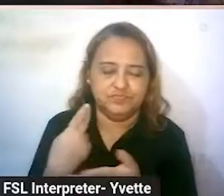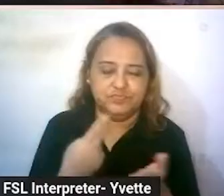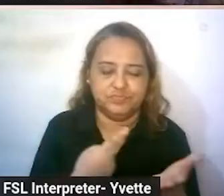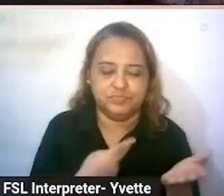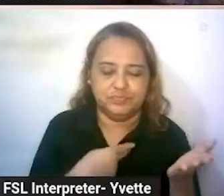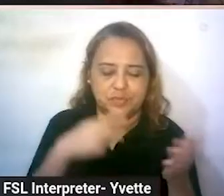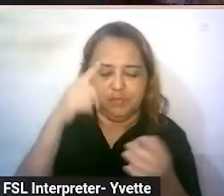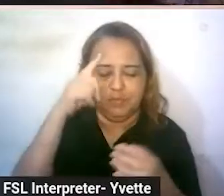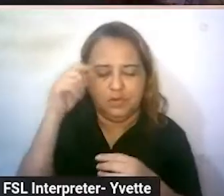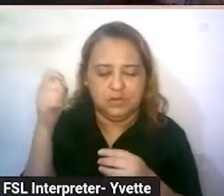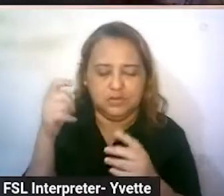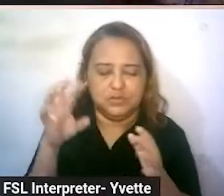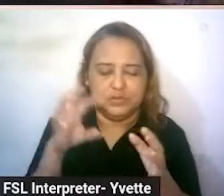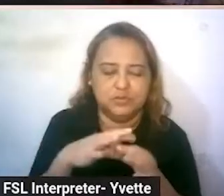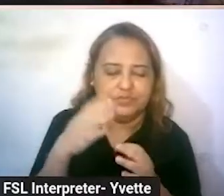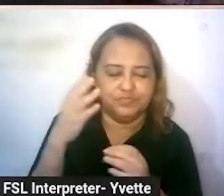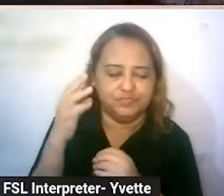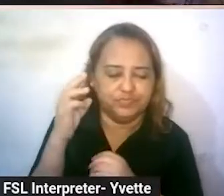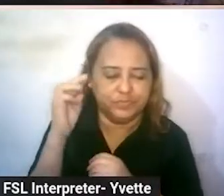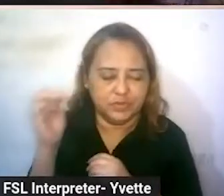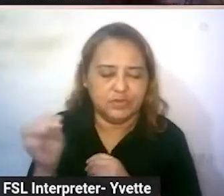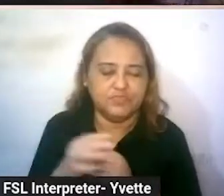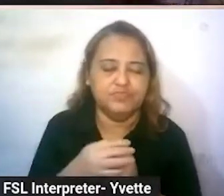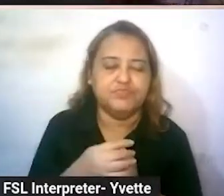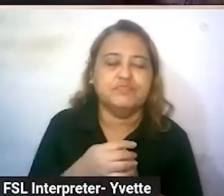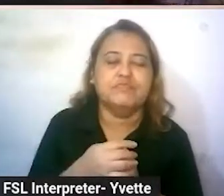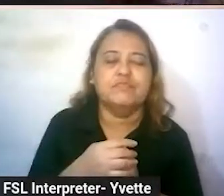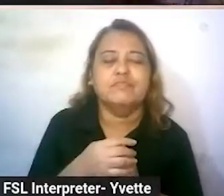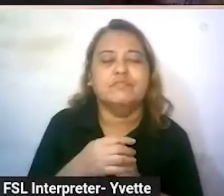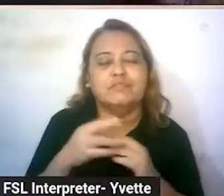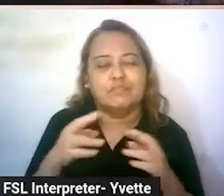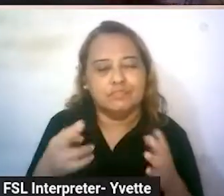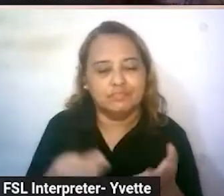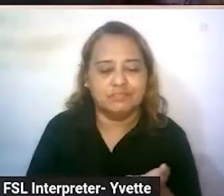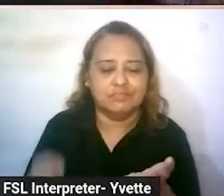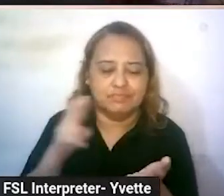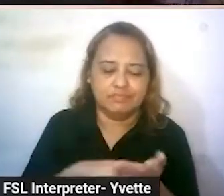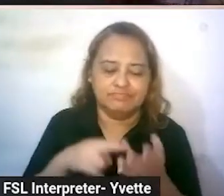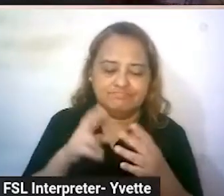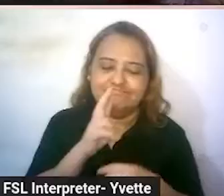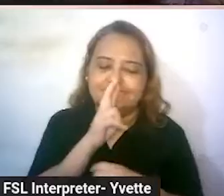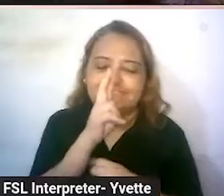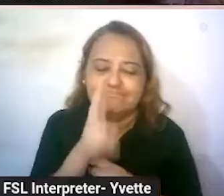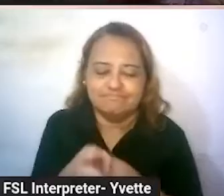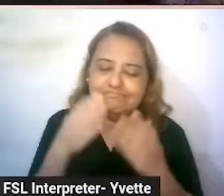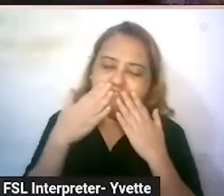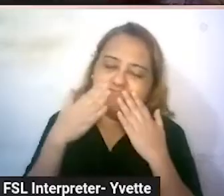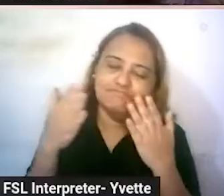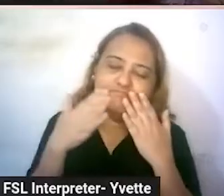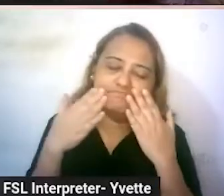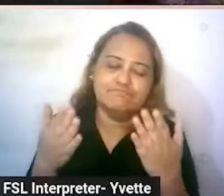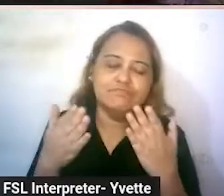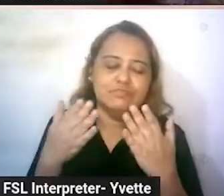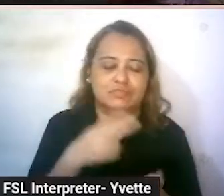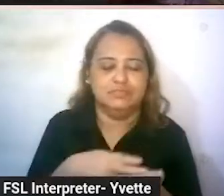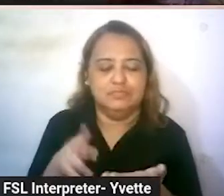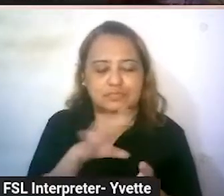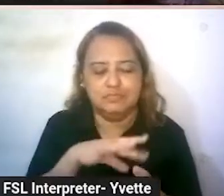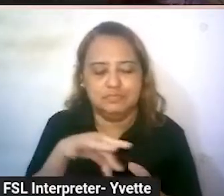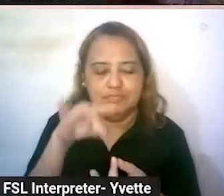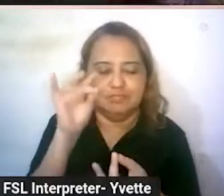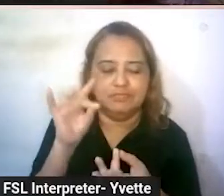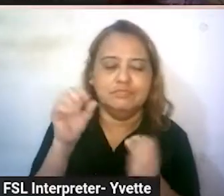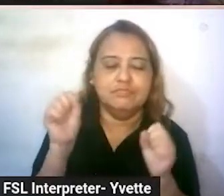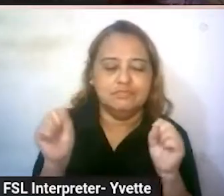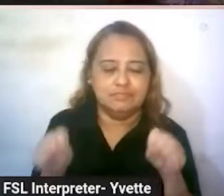Him, O Lord God, resurrection is real, O Lord God. Thank you, O Lord, thank you. Thank you, Holy Spirit, for enabling us, O